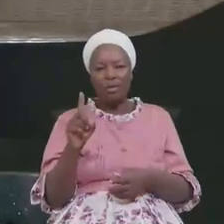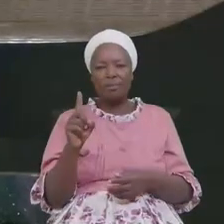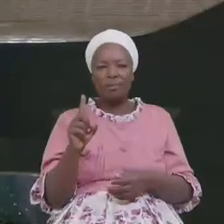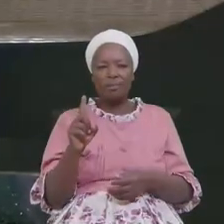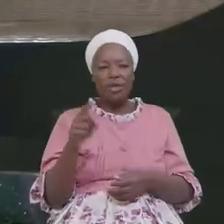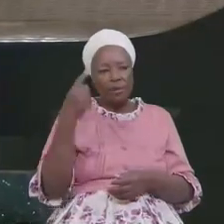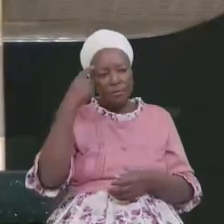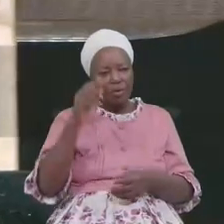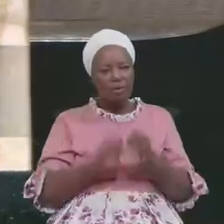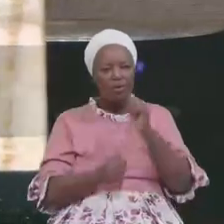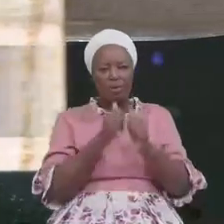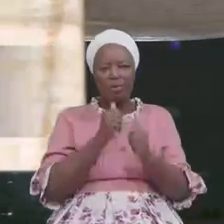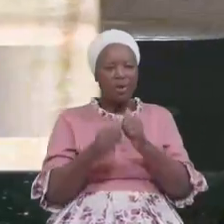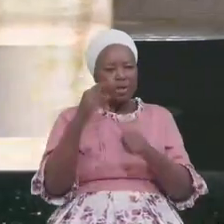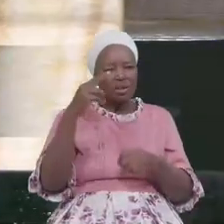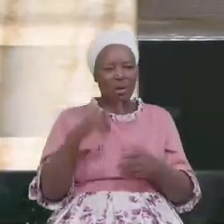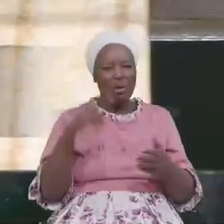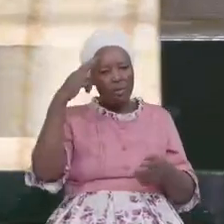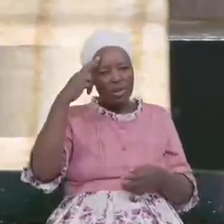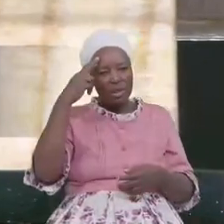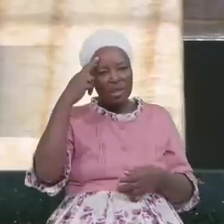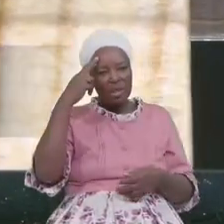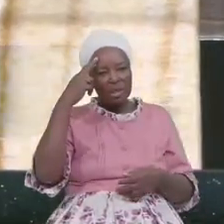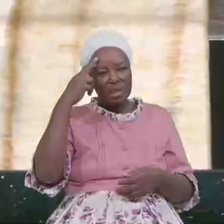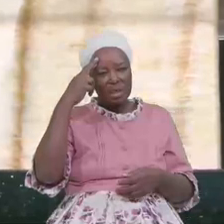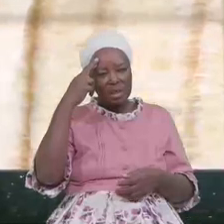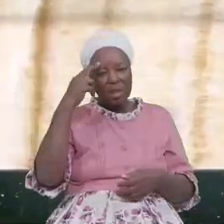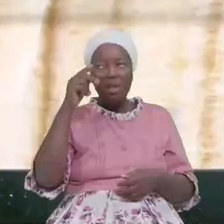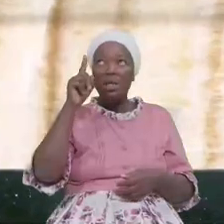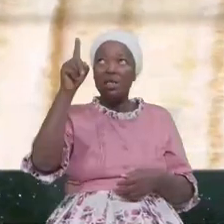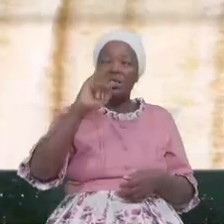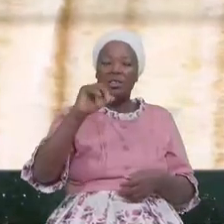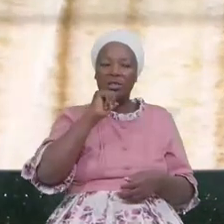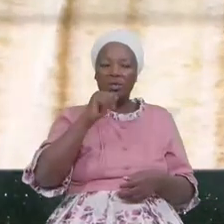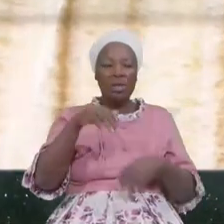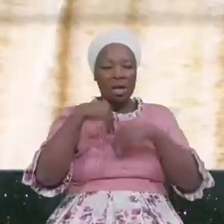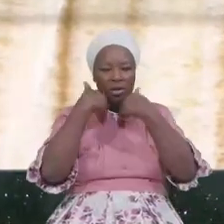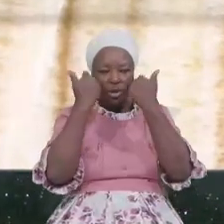C'est pourquoi il n'a pas honte de les appeler frères.